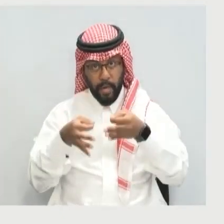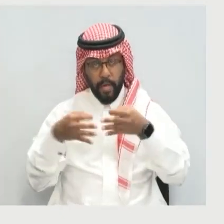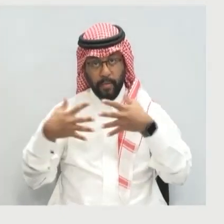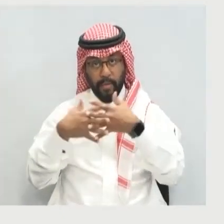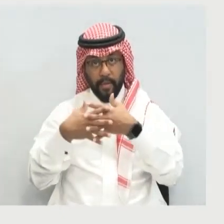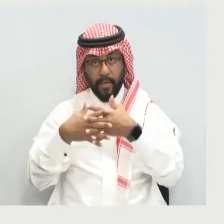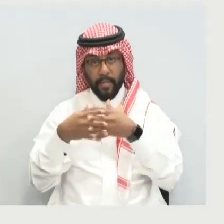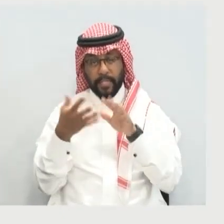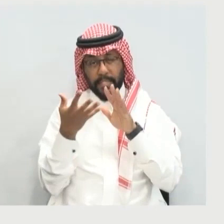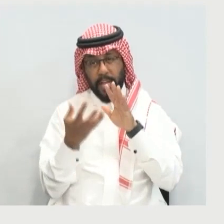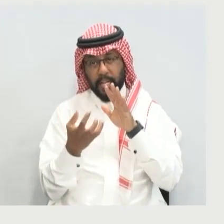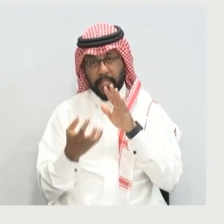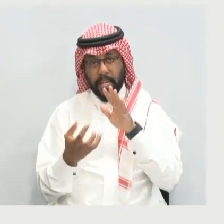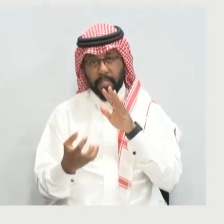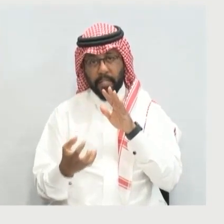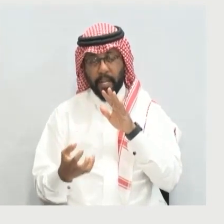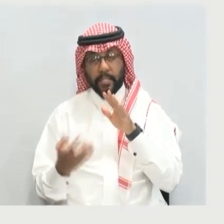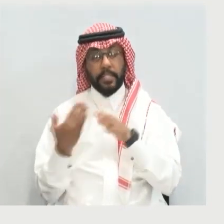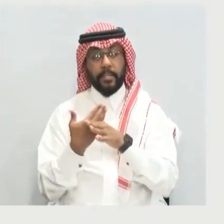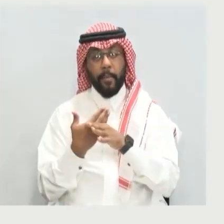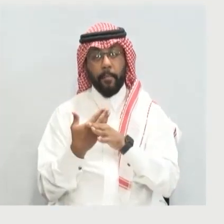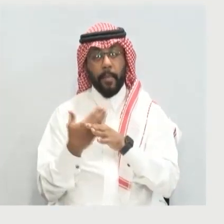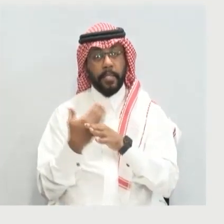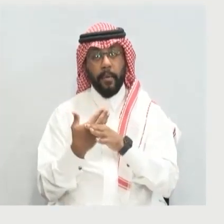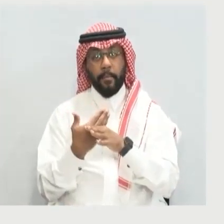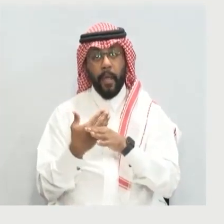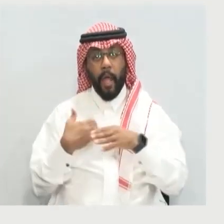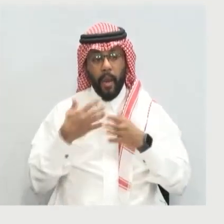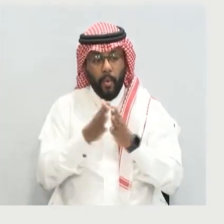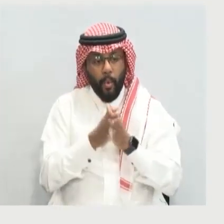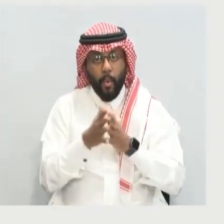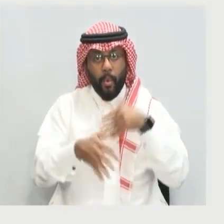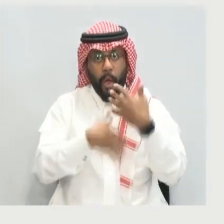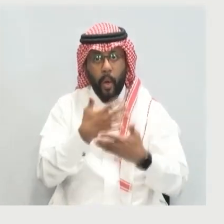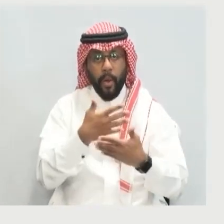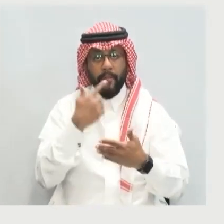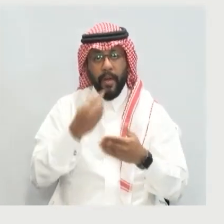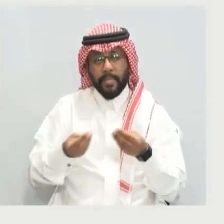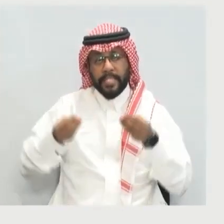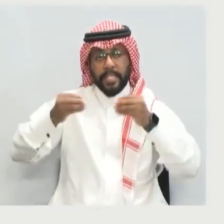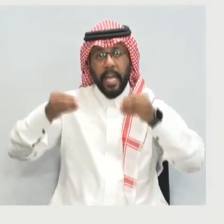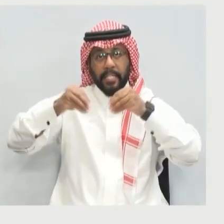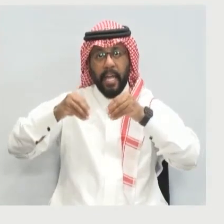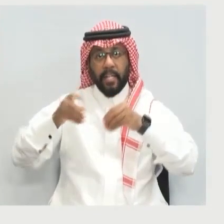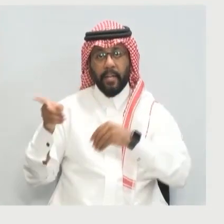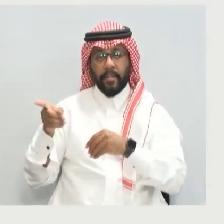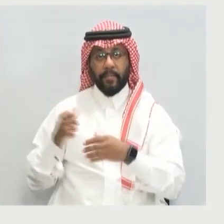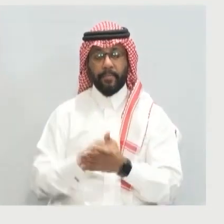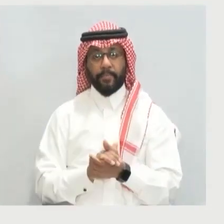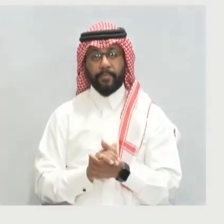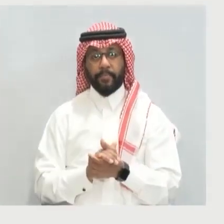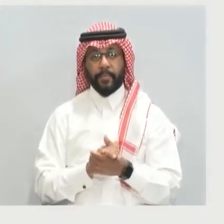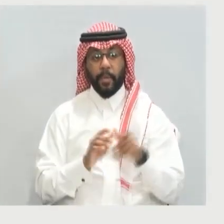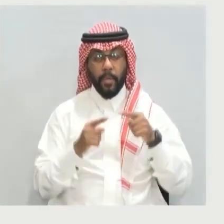سيتنا نا قص لانه انتج لمواد ناتجه اذا ستتزايد تركيز المواد المتفاعله سيكون